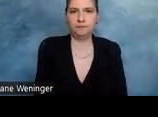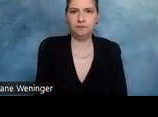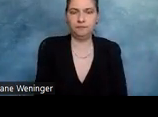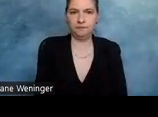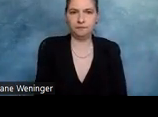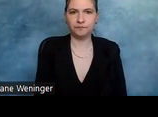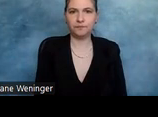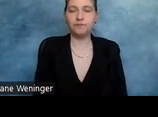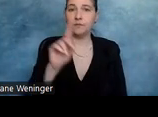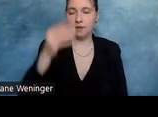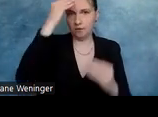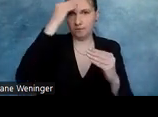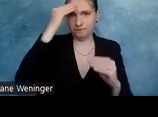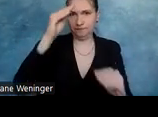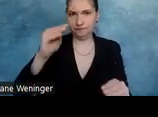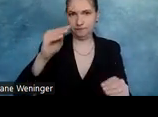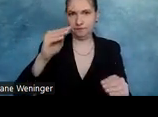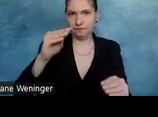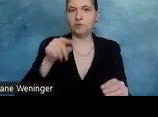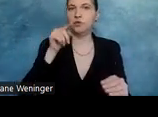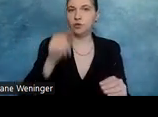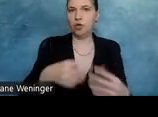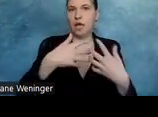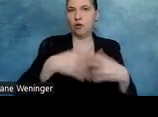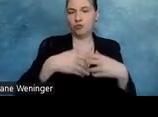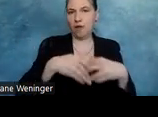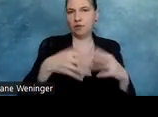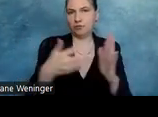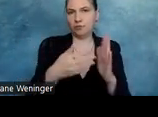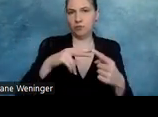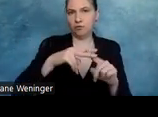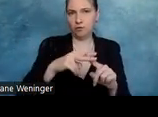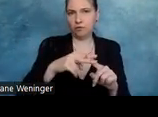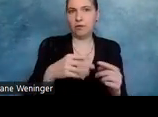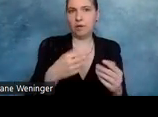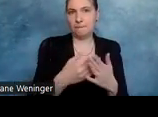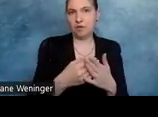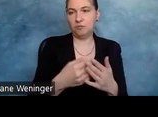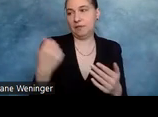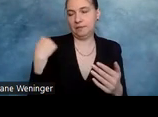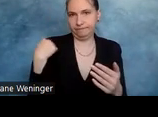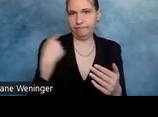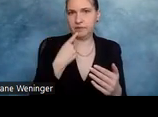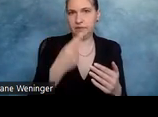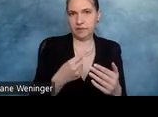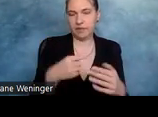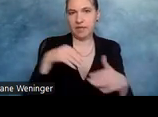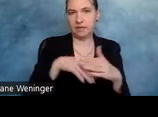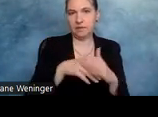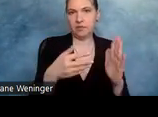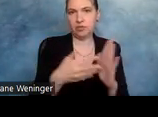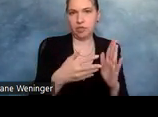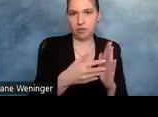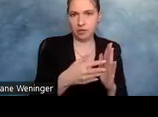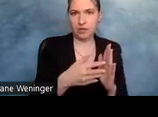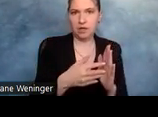Direkt auch hier der Hinweis, solche automatischen Prüftools wie eben der Accessibility Checker, die finden im Schnitt weniger als ein